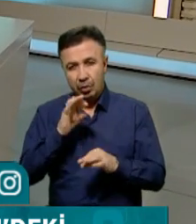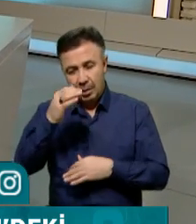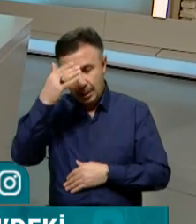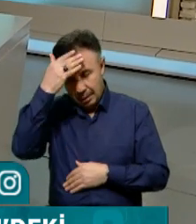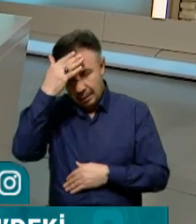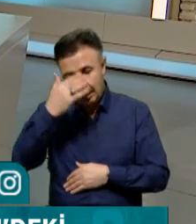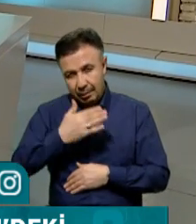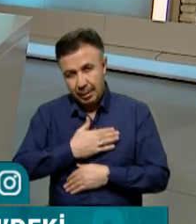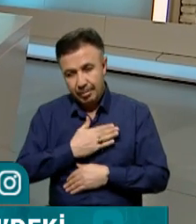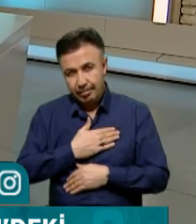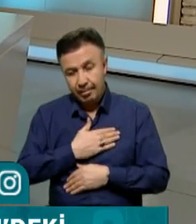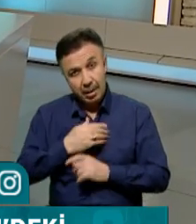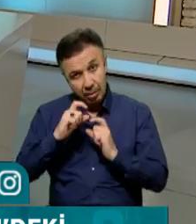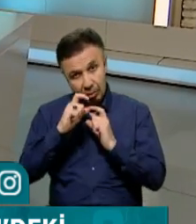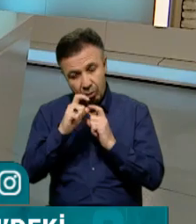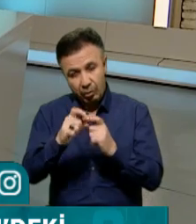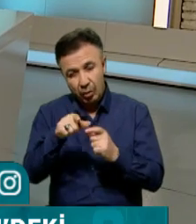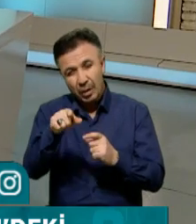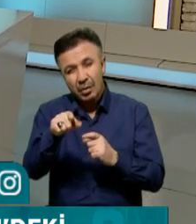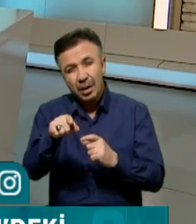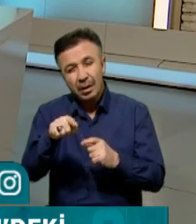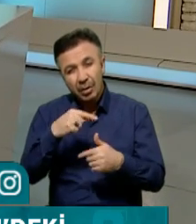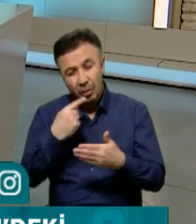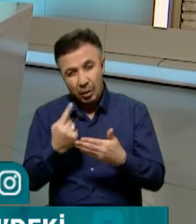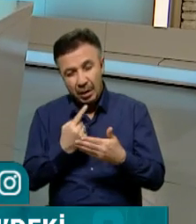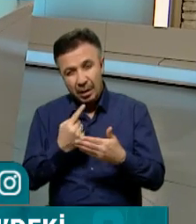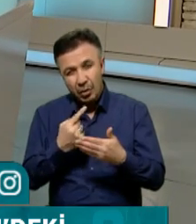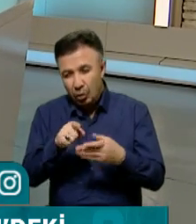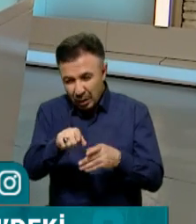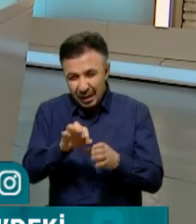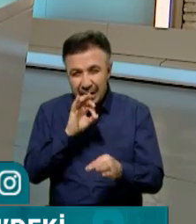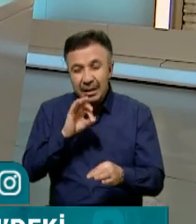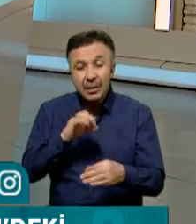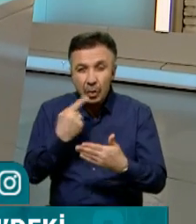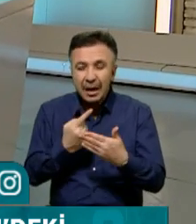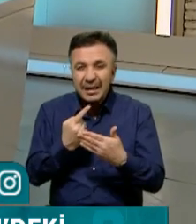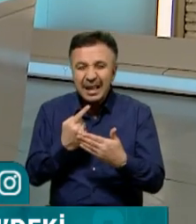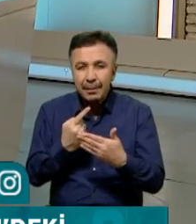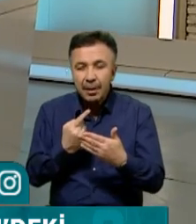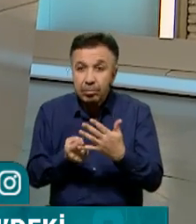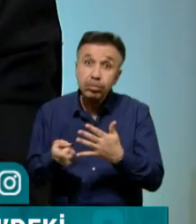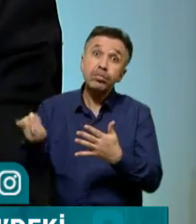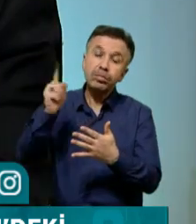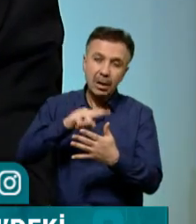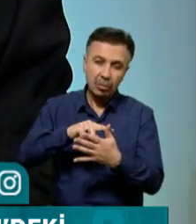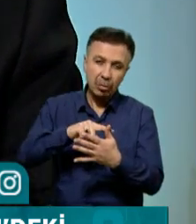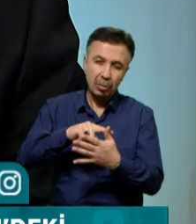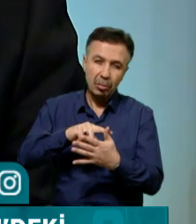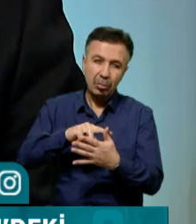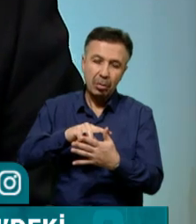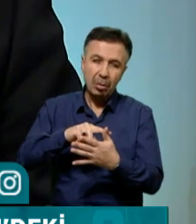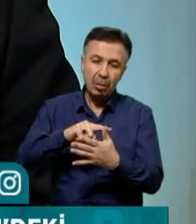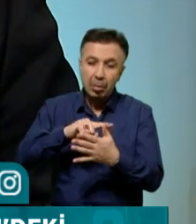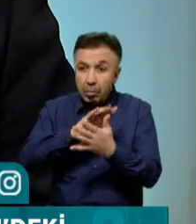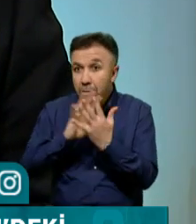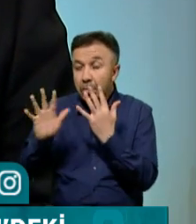anh sormuşlar, filanca adam Kur'an'ı tersinden okuyor. Yani alttaki sureden başlıyor, yukarı doğru gidiyor.